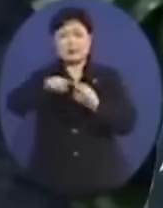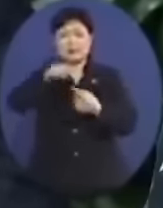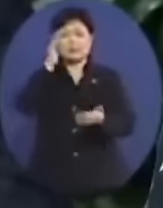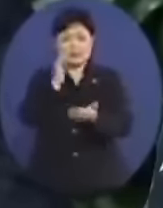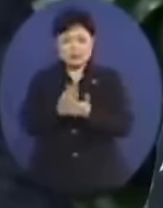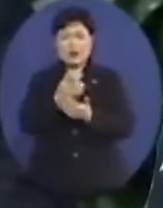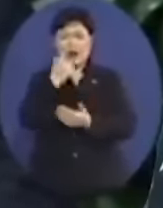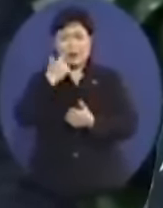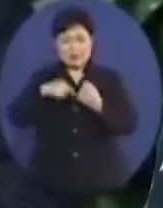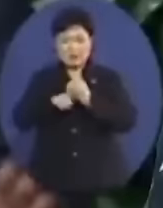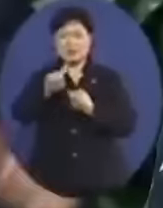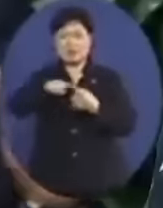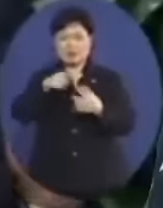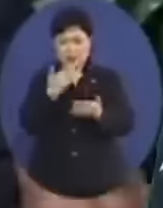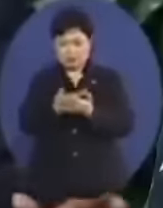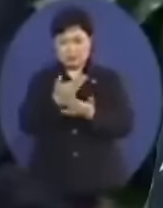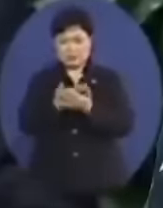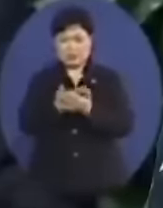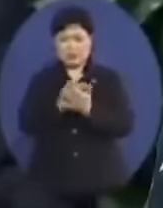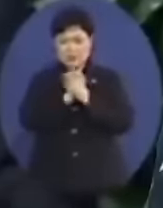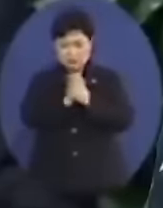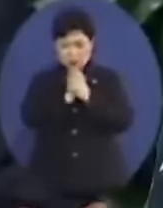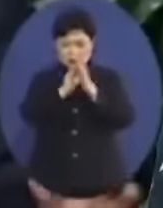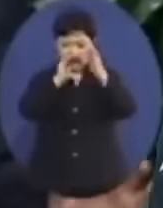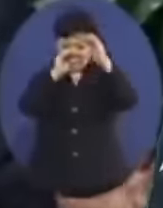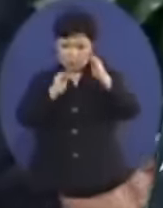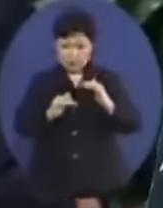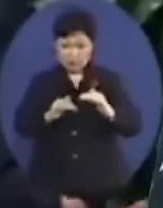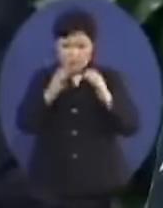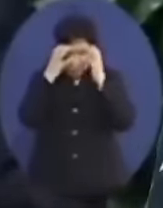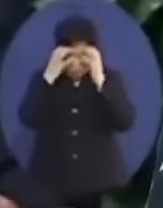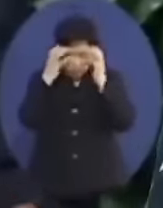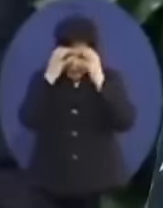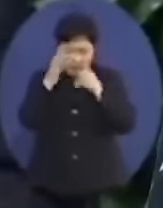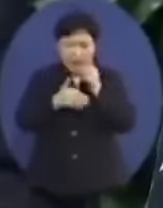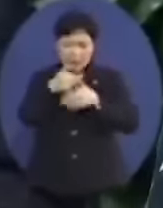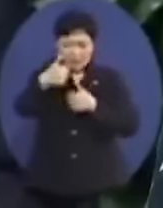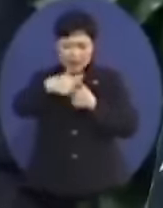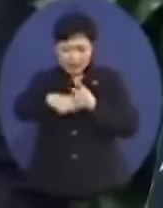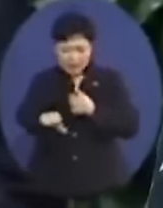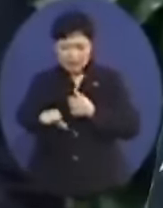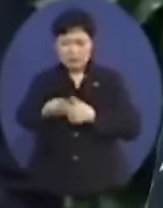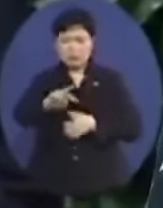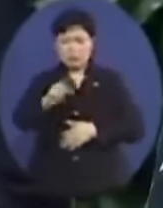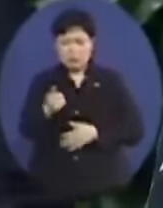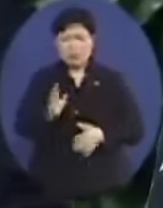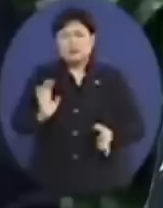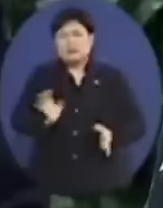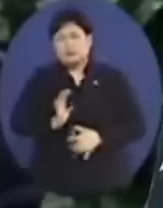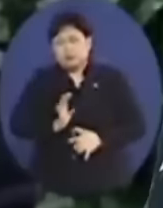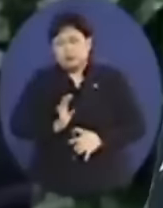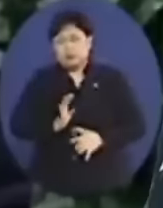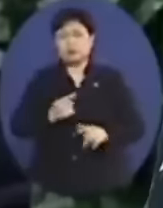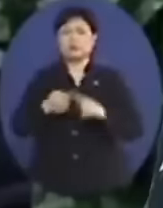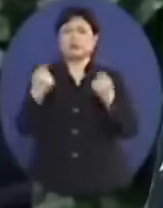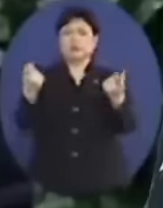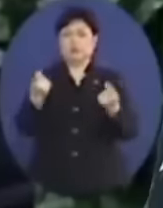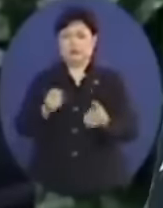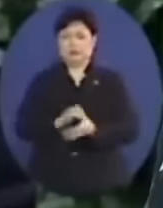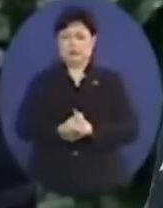하시옵소서 왜냐면이 고난이 하나님의 아들조차 두려워하는 고난입니다